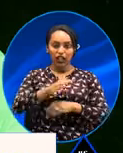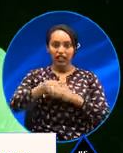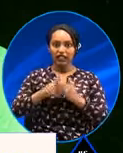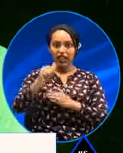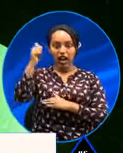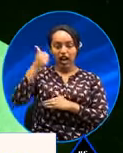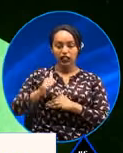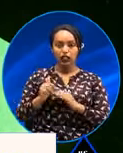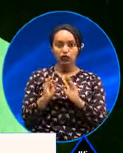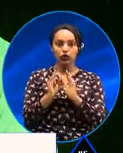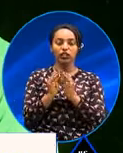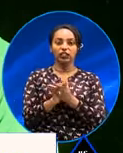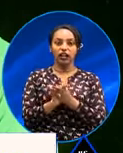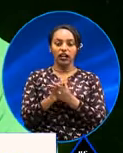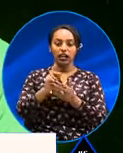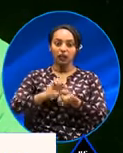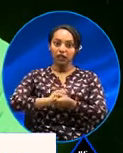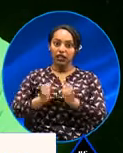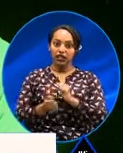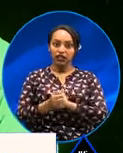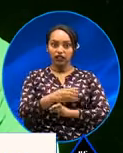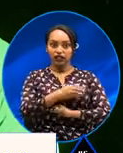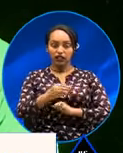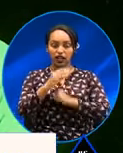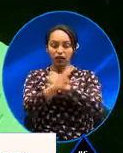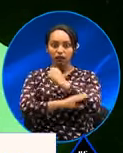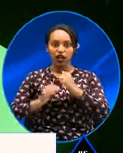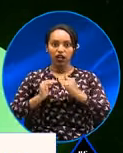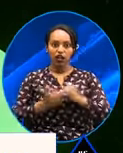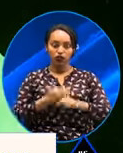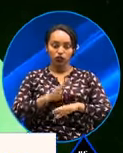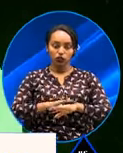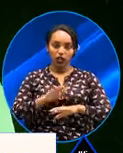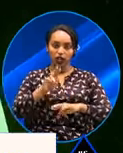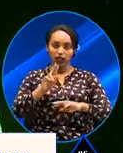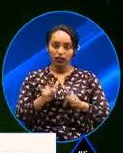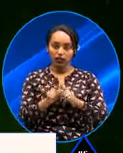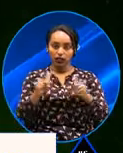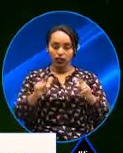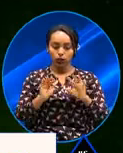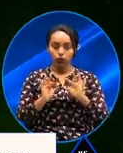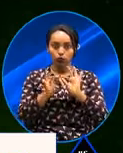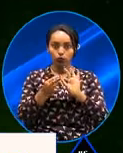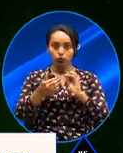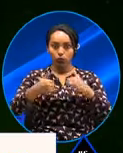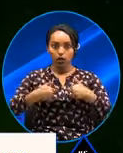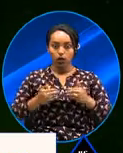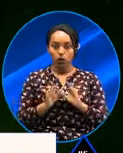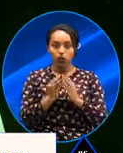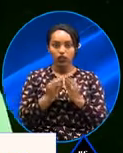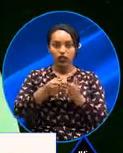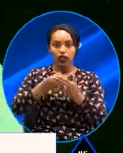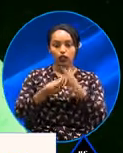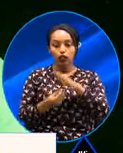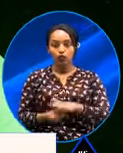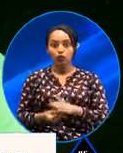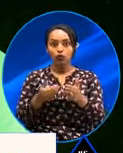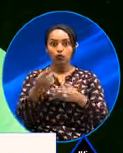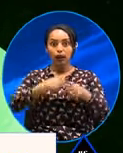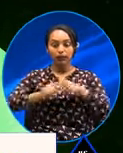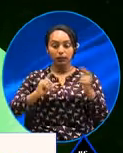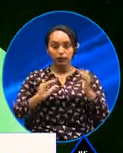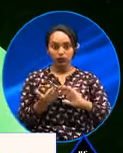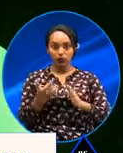አጠቃላይ የአየር ሁኔታ የሚቀይርና በሀገራችንም ላይ ትልቅ ትርጉም ባለው መልኩ ተጽዕኖ የሚያመጣ